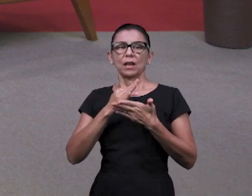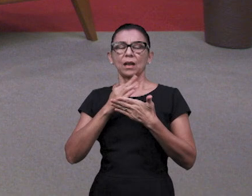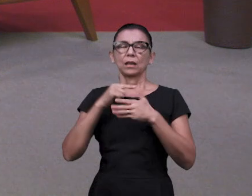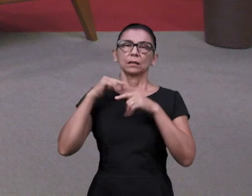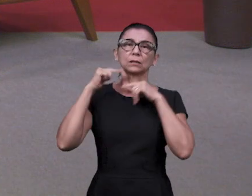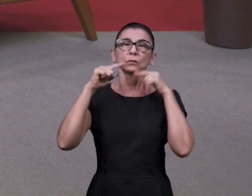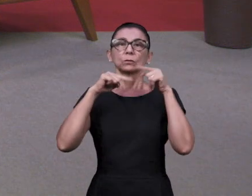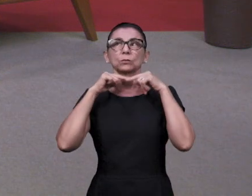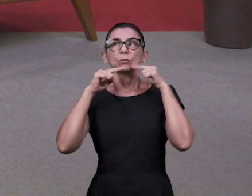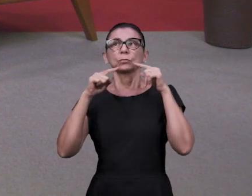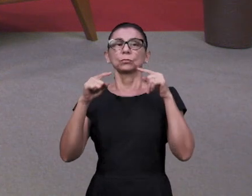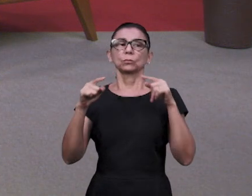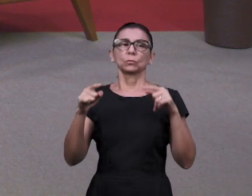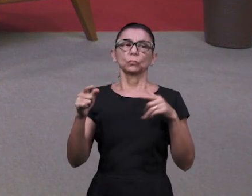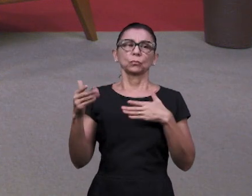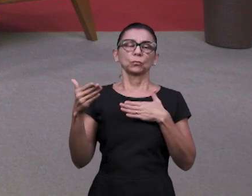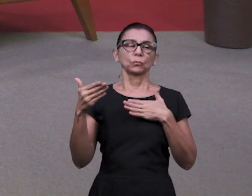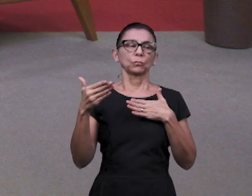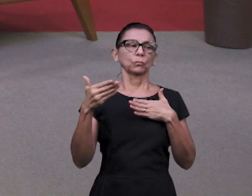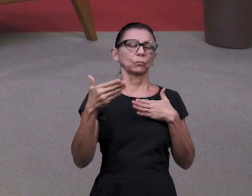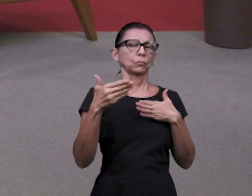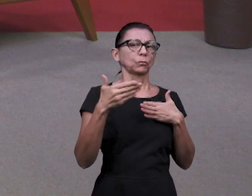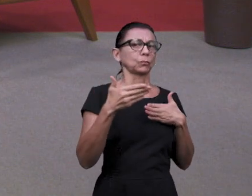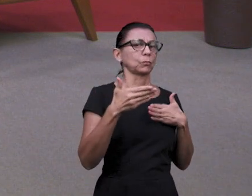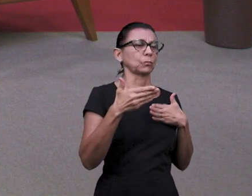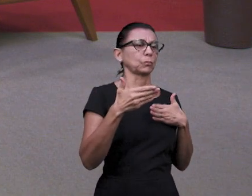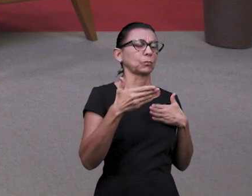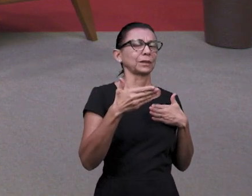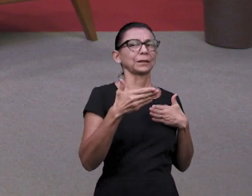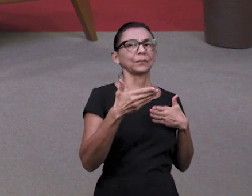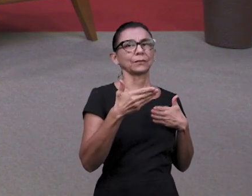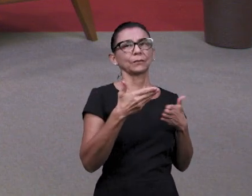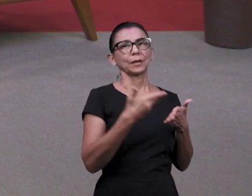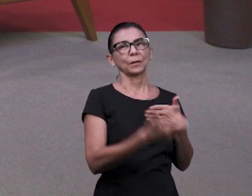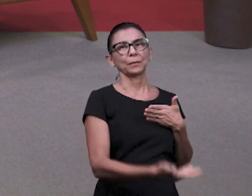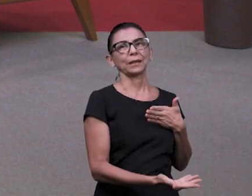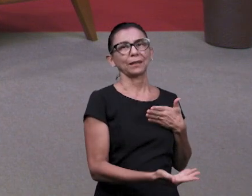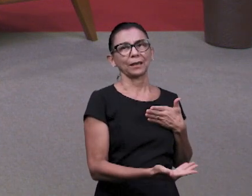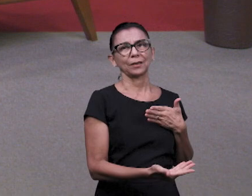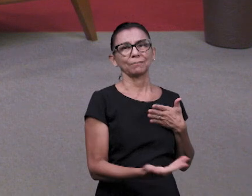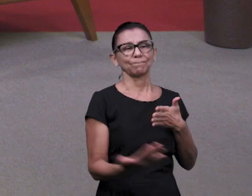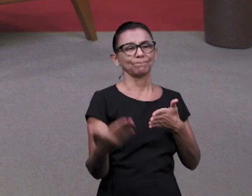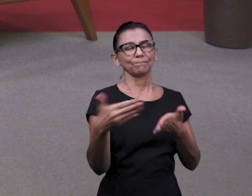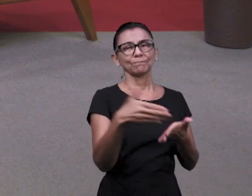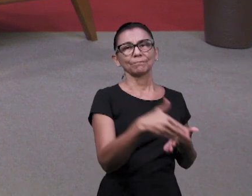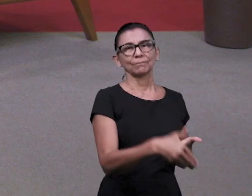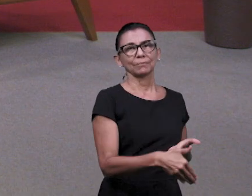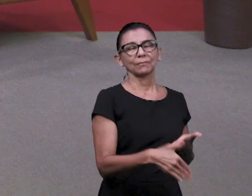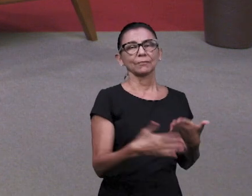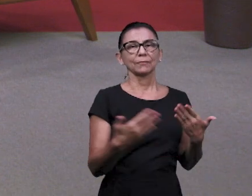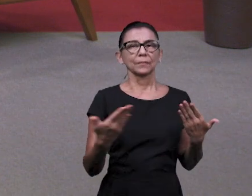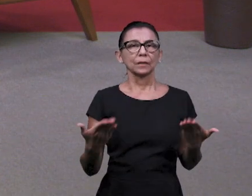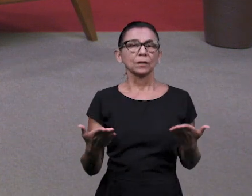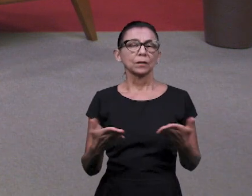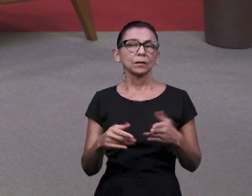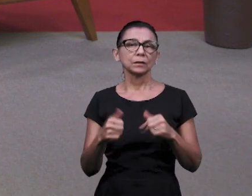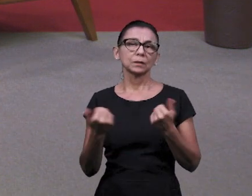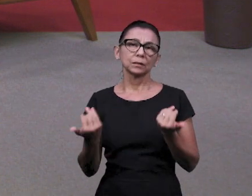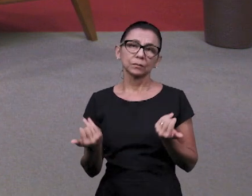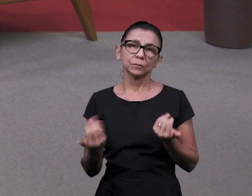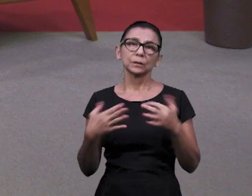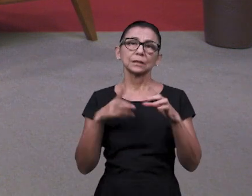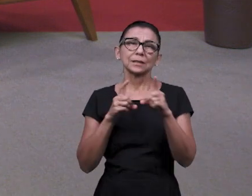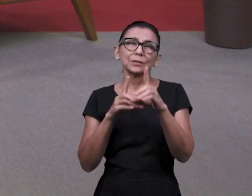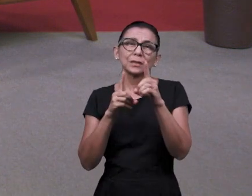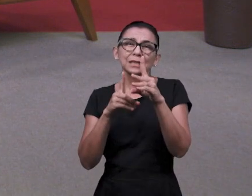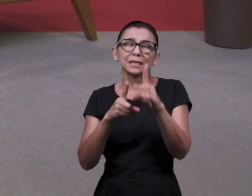la personne commence à se dévier. Elle ne donnera pas la continuité à sa marche. C'est pour cela que la doctrine est essentielle,